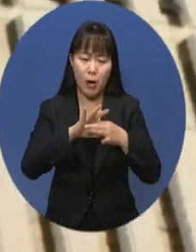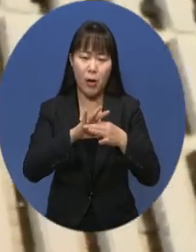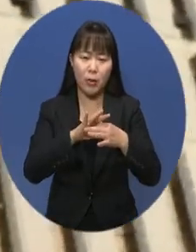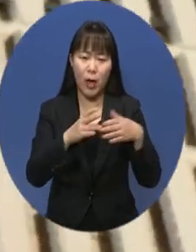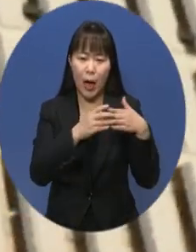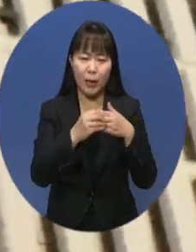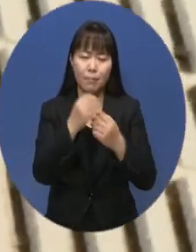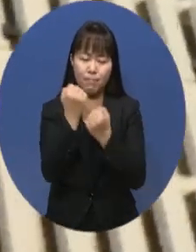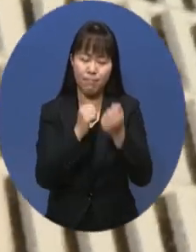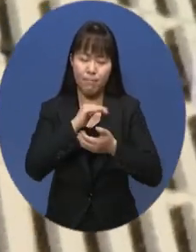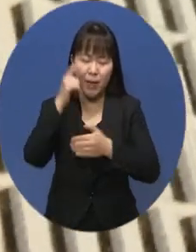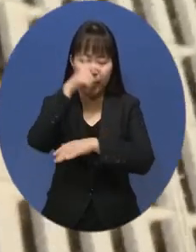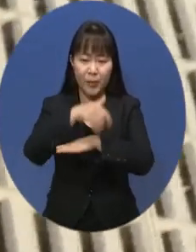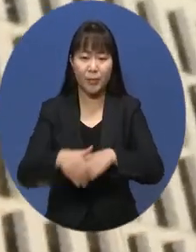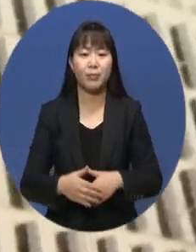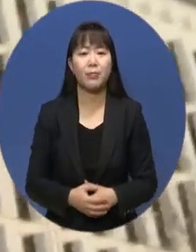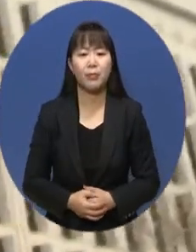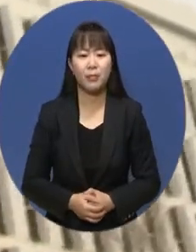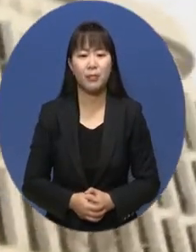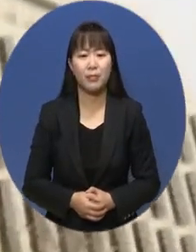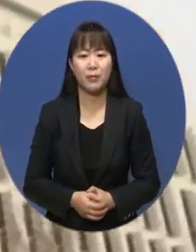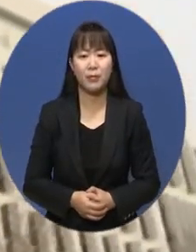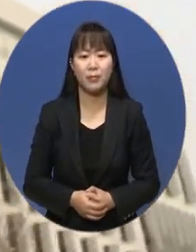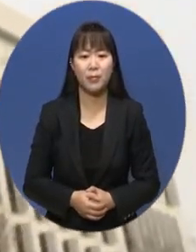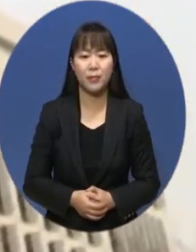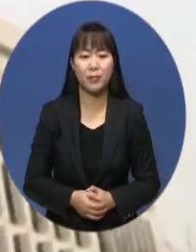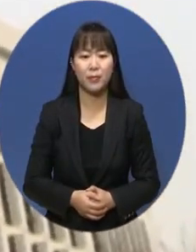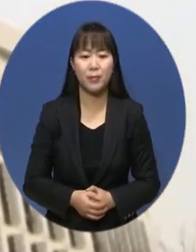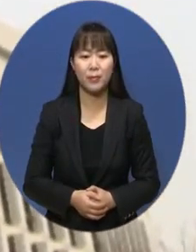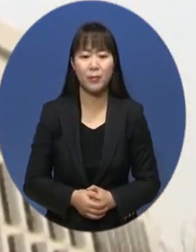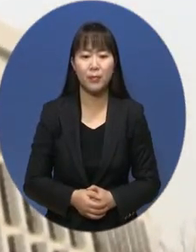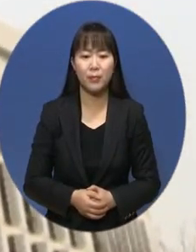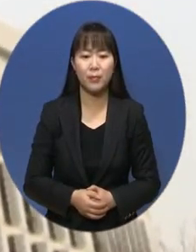밝혔습니다 복지 tv 뉴스 정도입니다